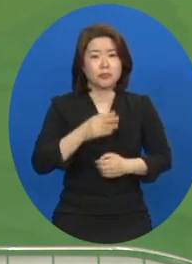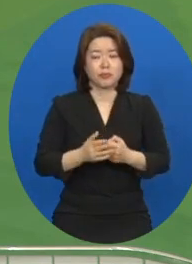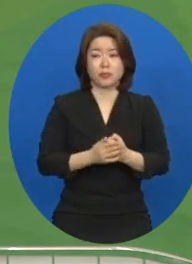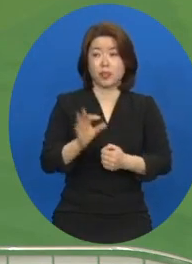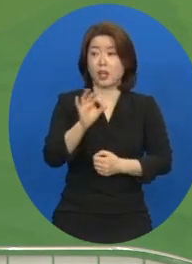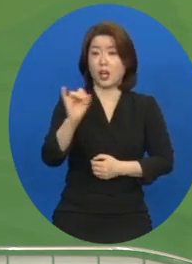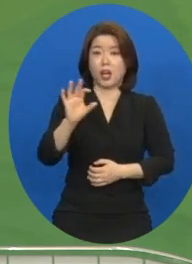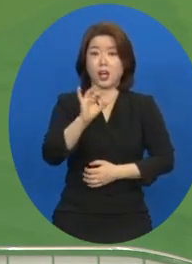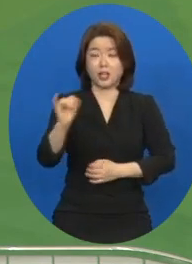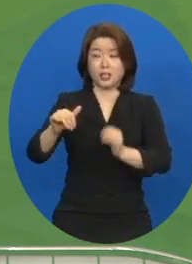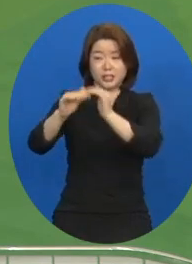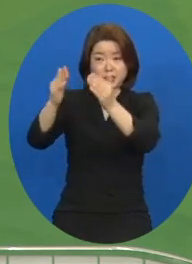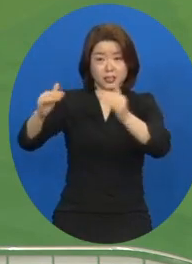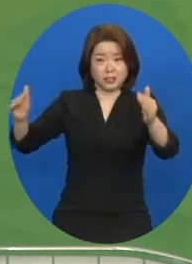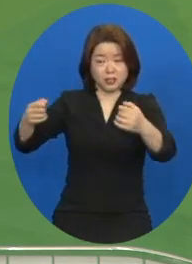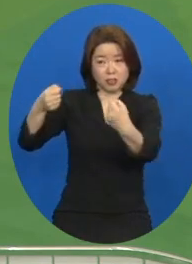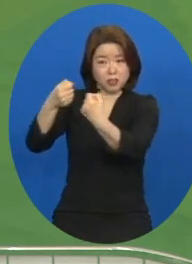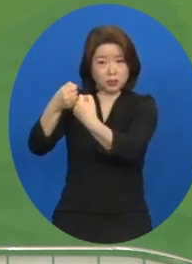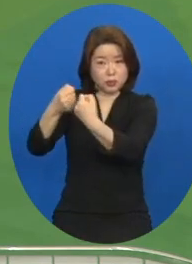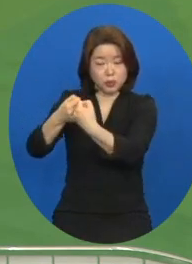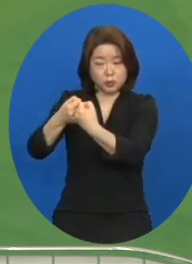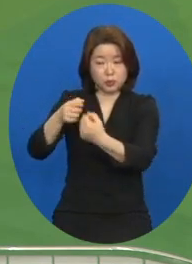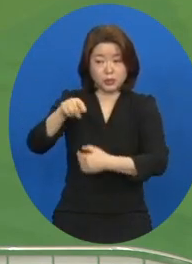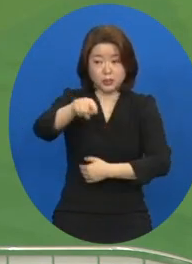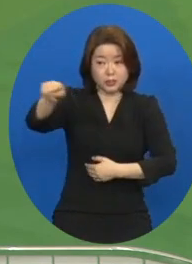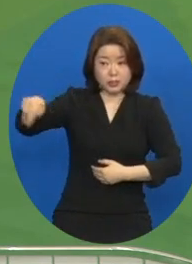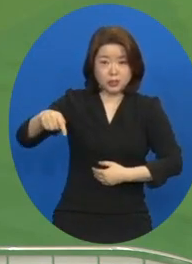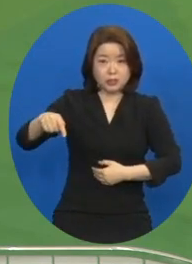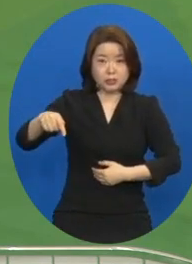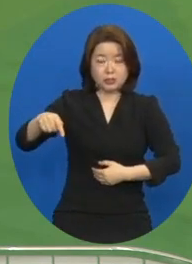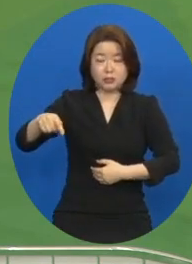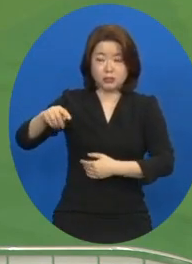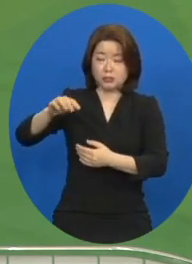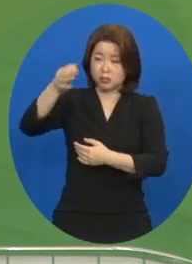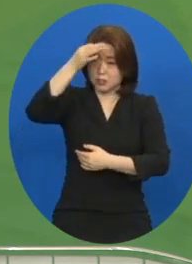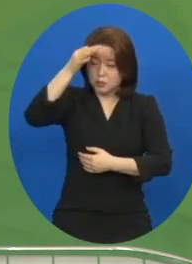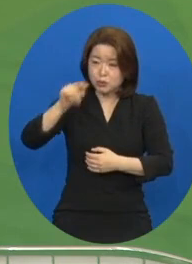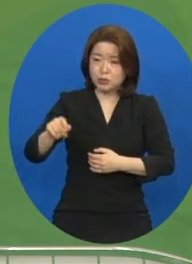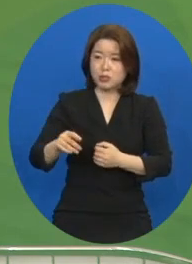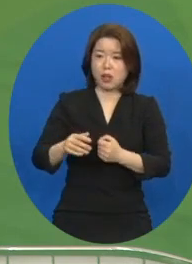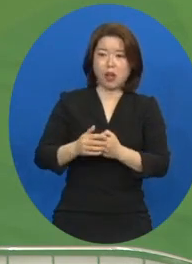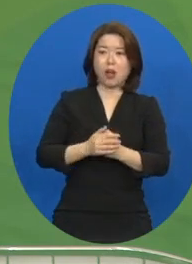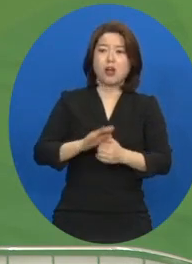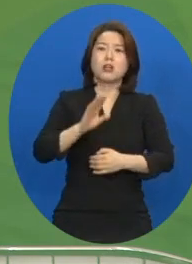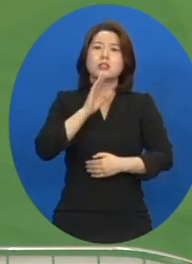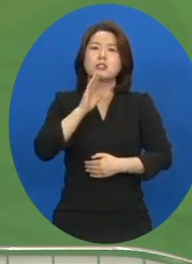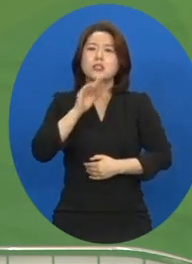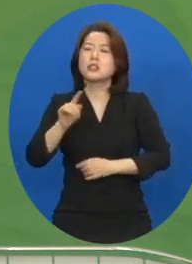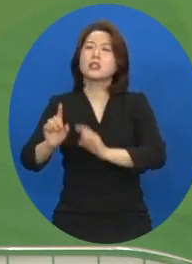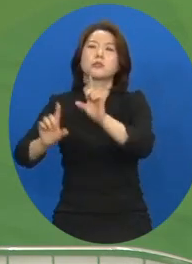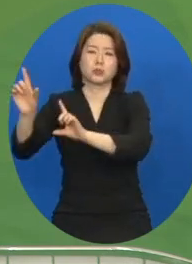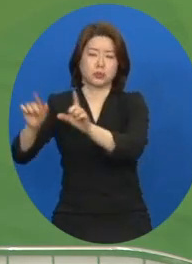아이성 전투에서의 그 실력이 그게 이스라엘의 진짜 실력이었습니다.